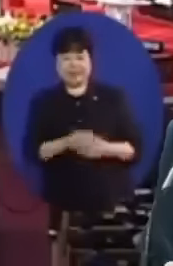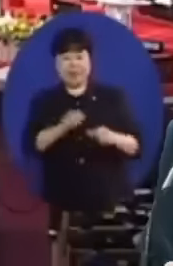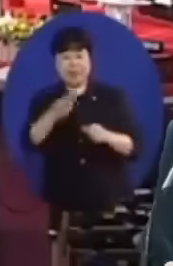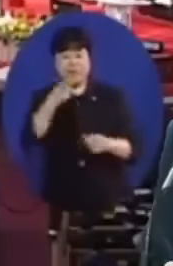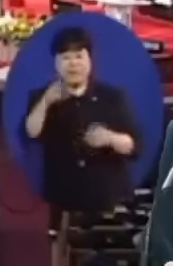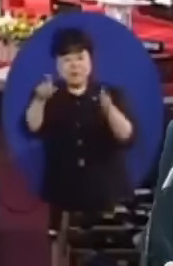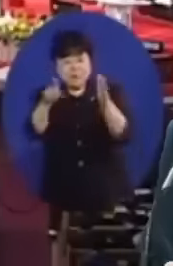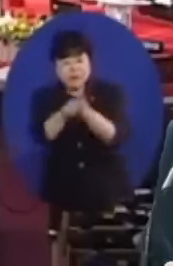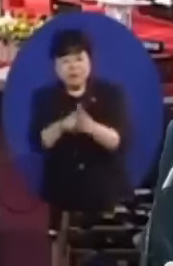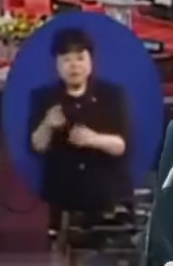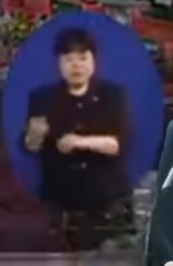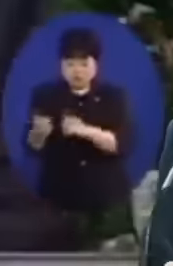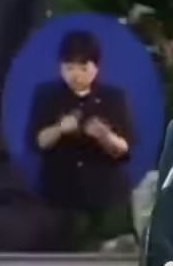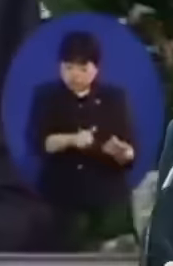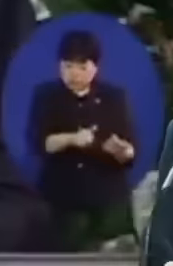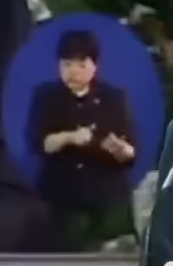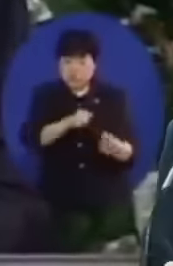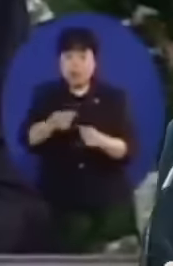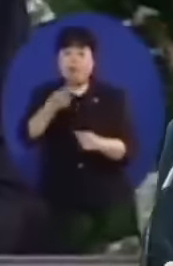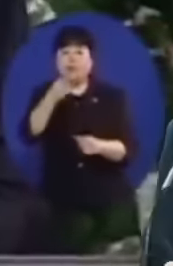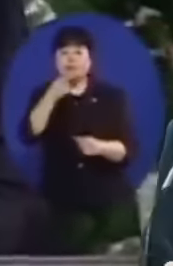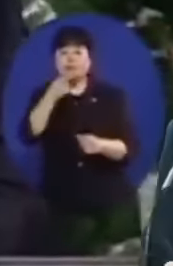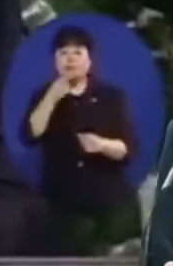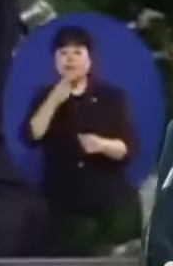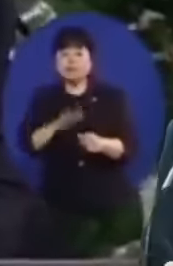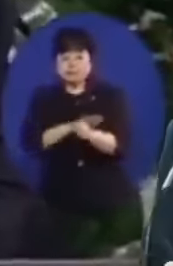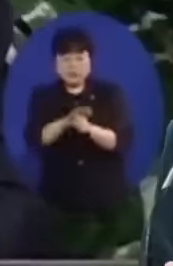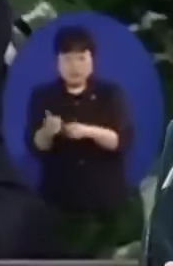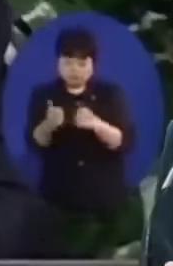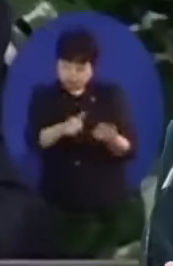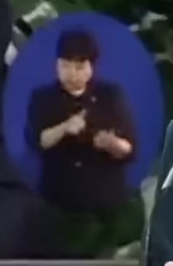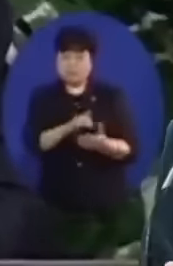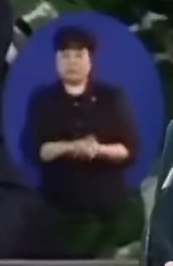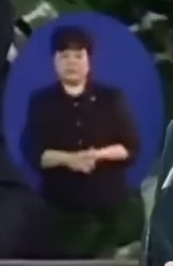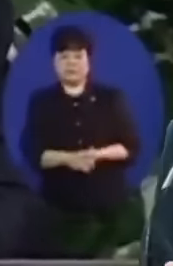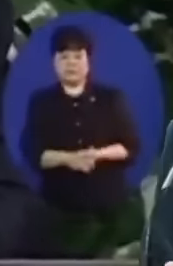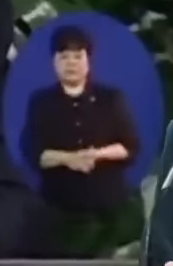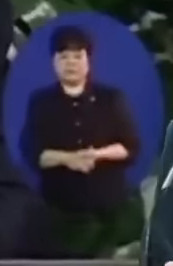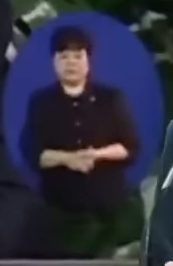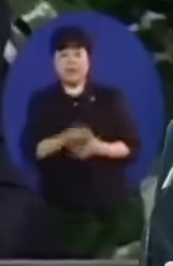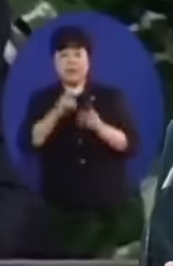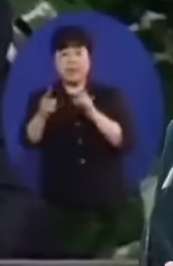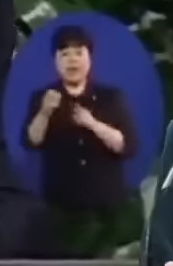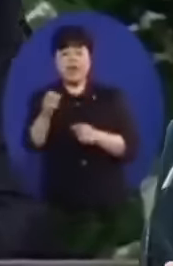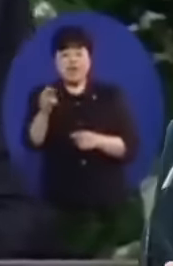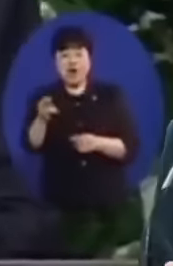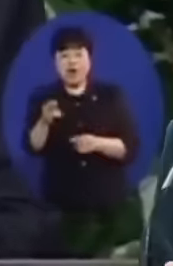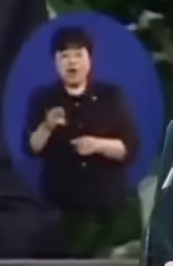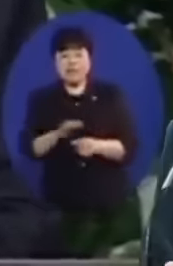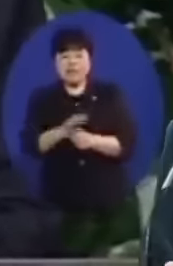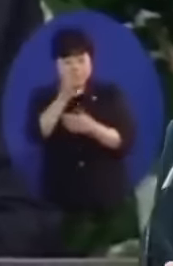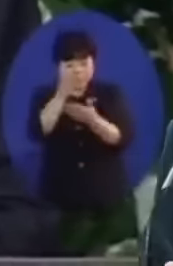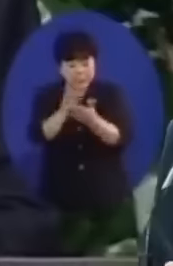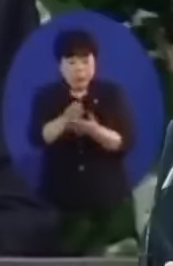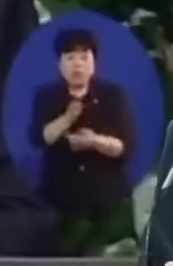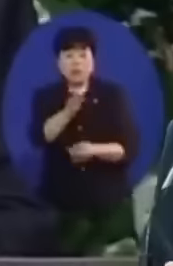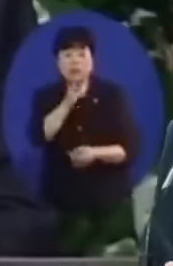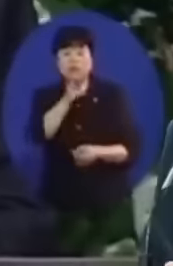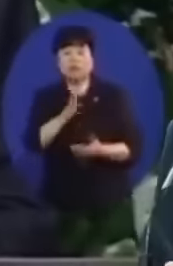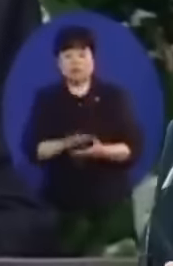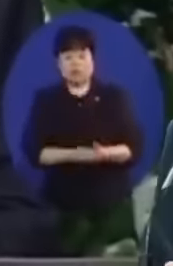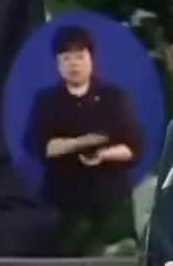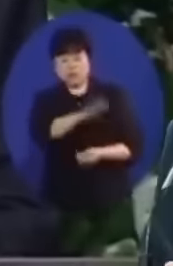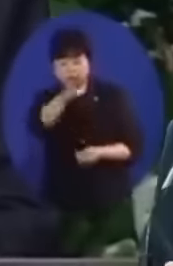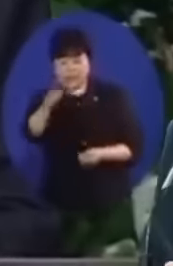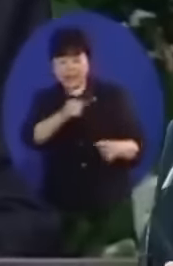행함이 없는 믿음은 죽은 믿음이요 행함이 없는 사랑은 죽은 사랑인 것입니다. 말과 혀로만 사랑하지 말고 실제로